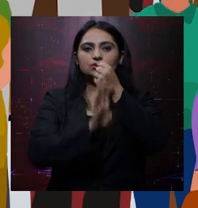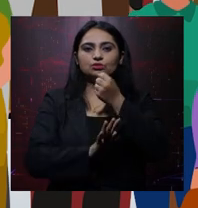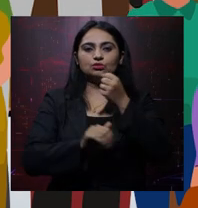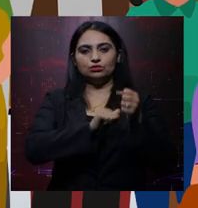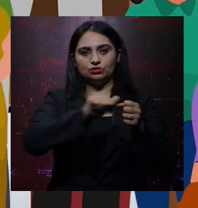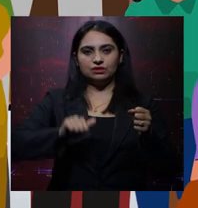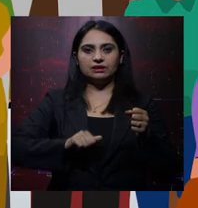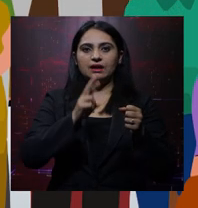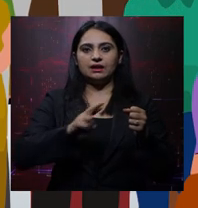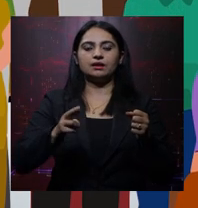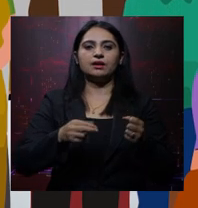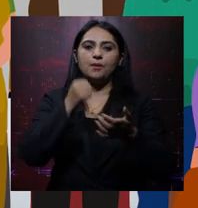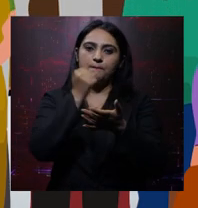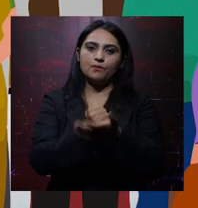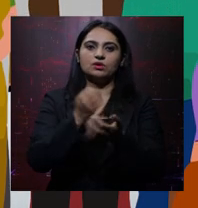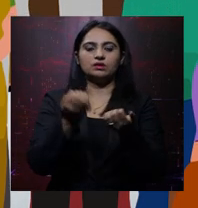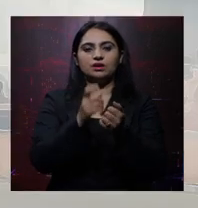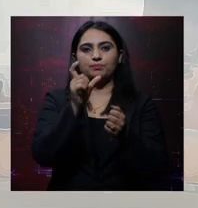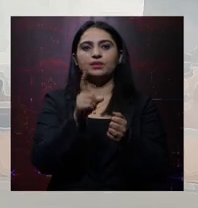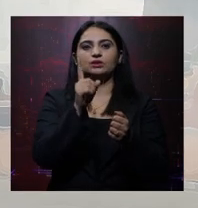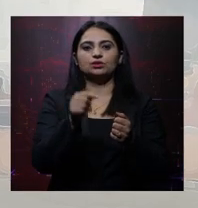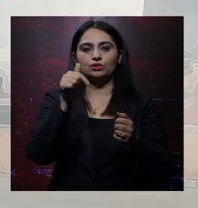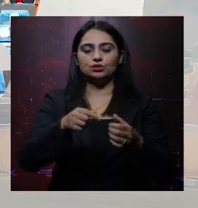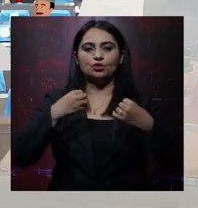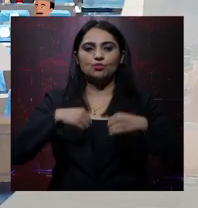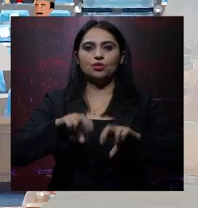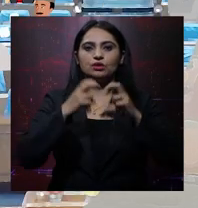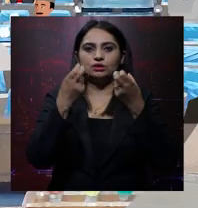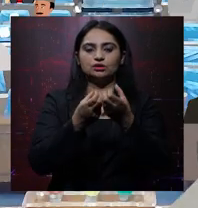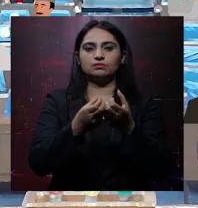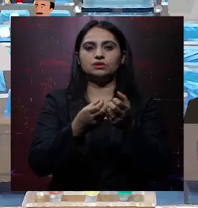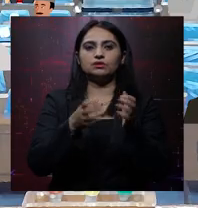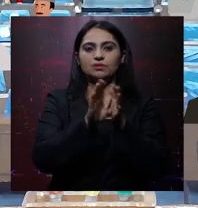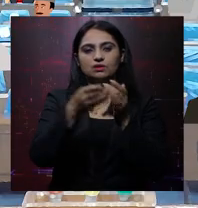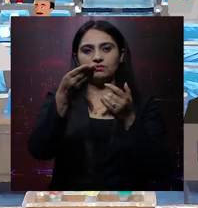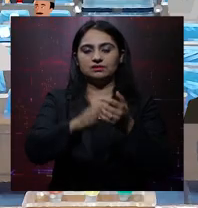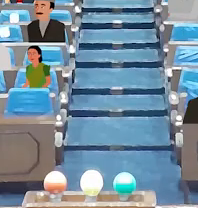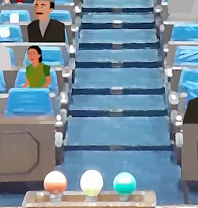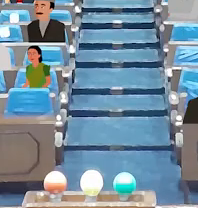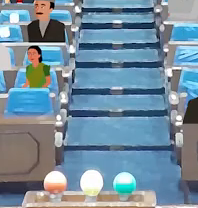जनता वा मतदाता नै हुन् र यसको प्रयोग संसद मार्फत हुन्छ।